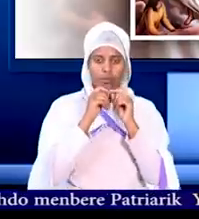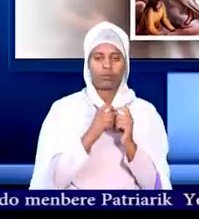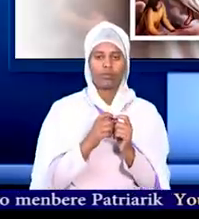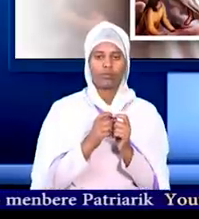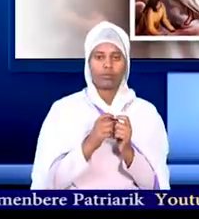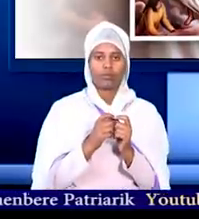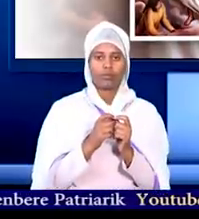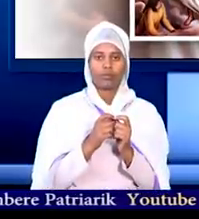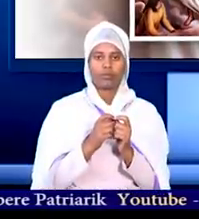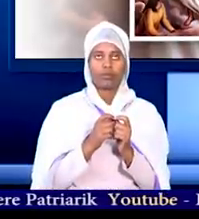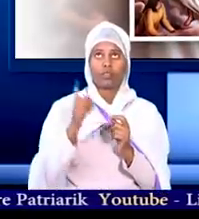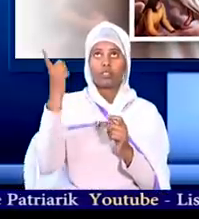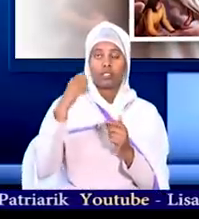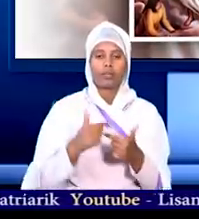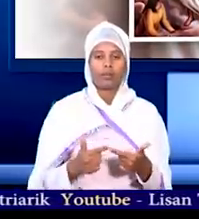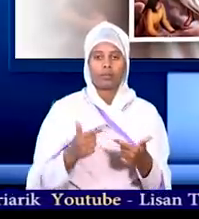ከመይ ሓዲርኩ